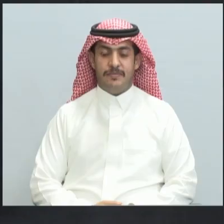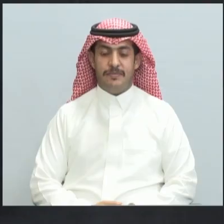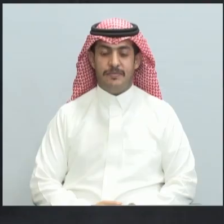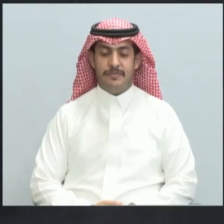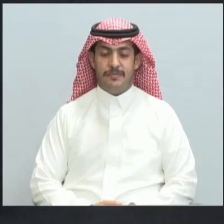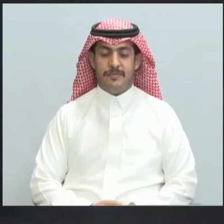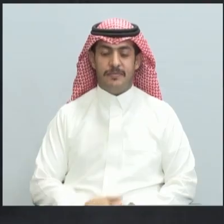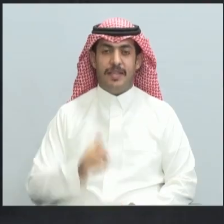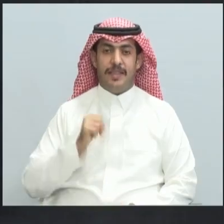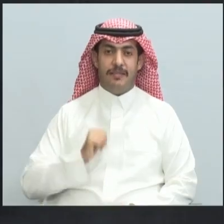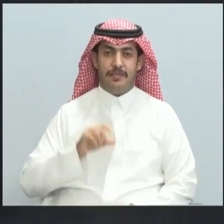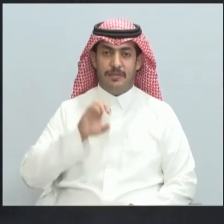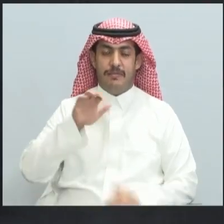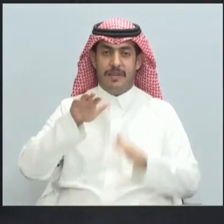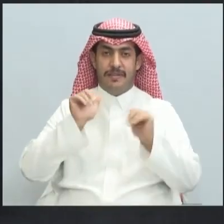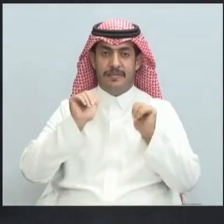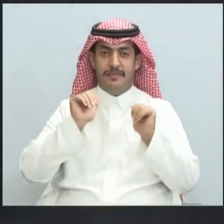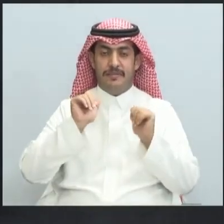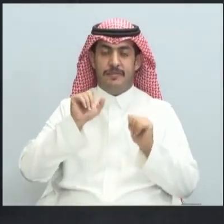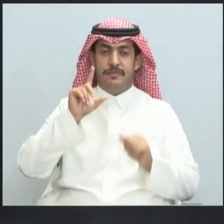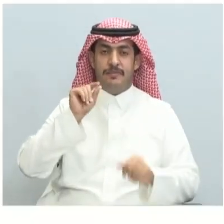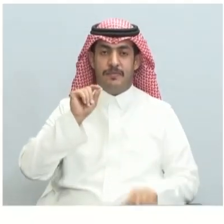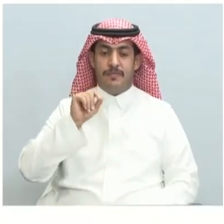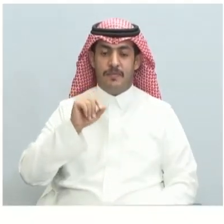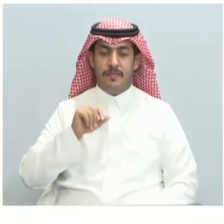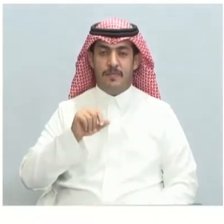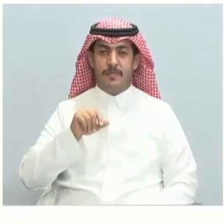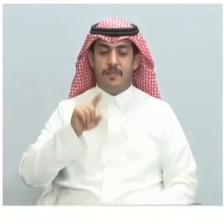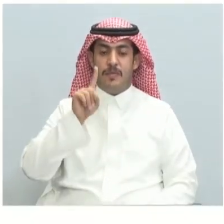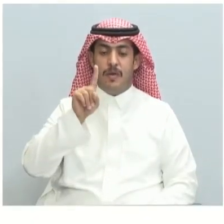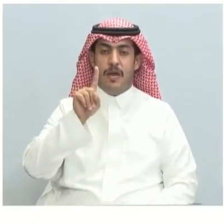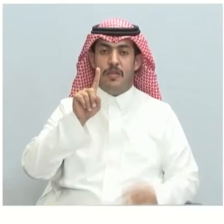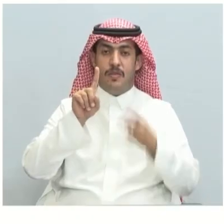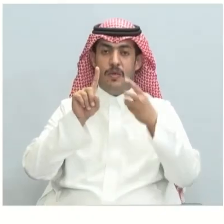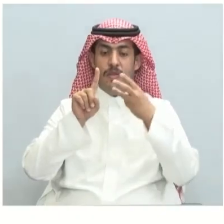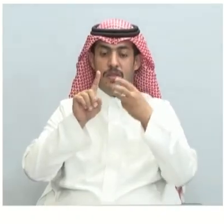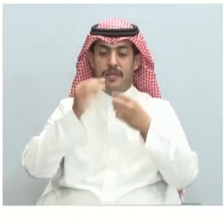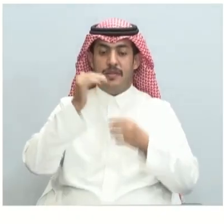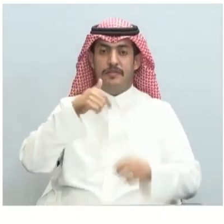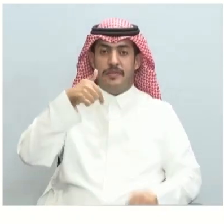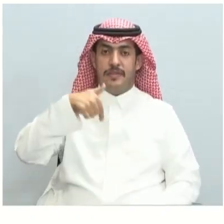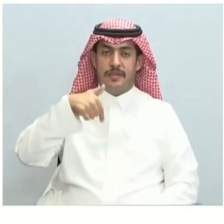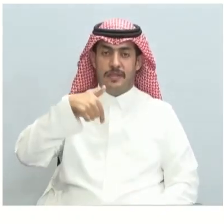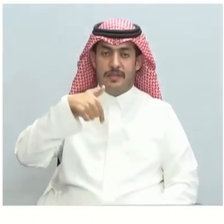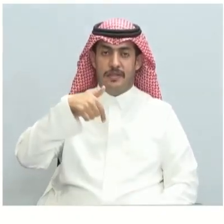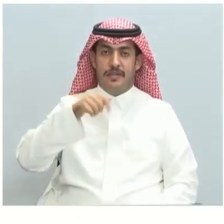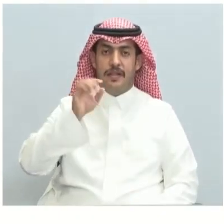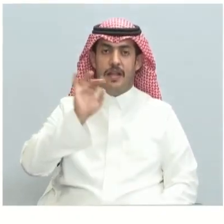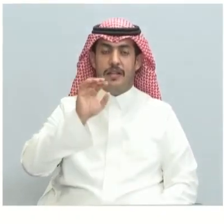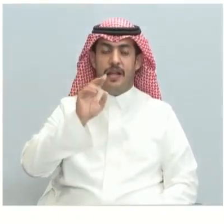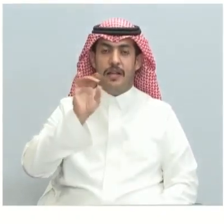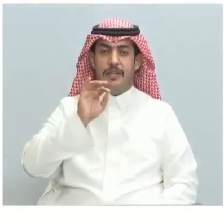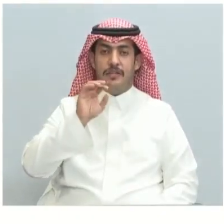هذه مبدعين وصلت الاجابه بارك الله فيكم اذا 31 على 6 عندما اريد ان اكتبها في صوره عدد